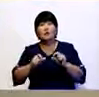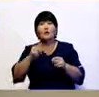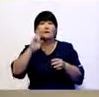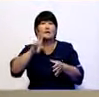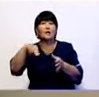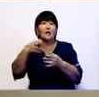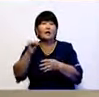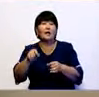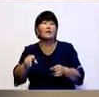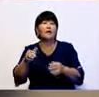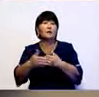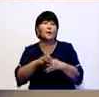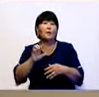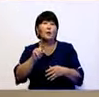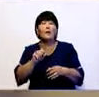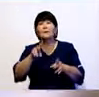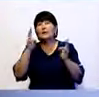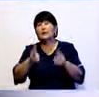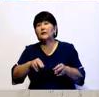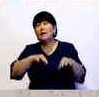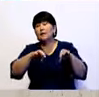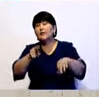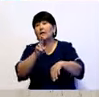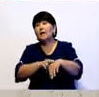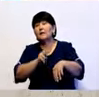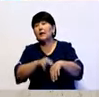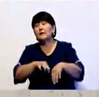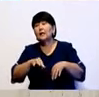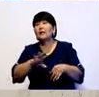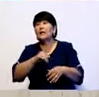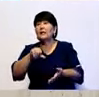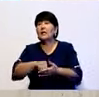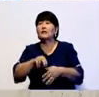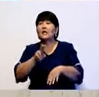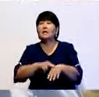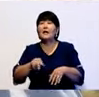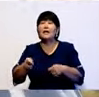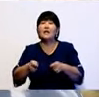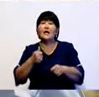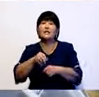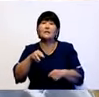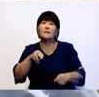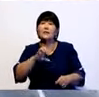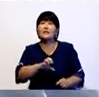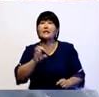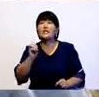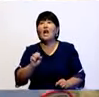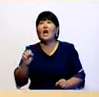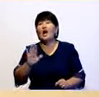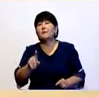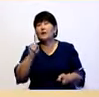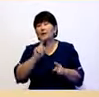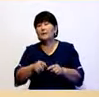бухарбай Батыр очевидцы сообщили о ЧП проезжавший патрульной машине находившейся в машине начальник местной МПС Ержан абраманов